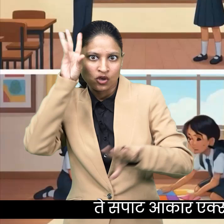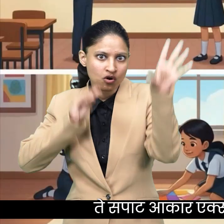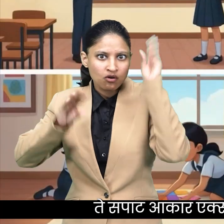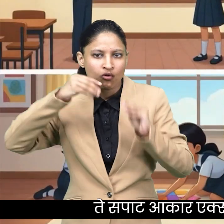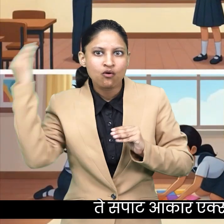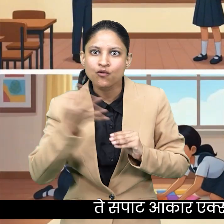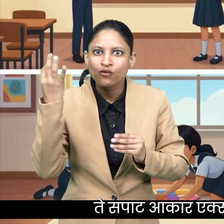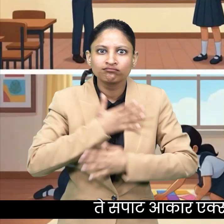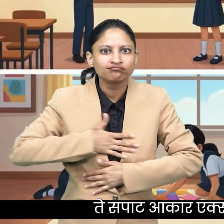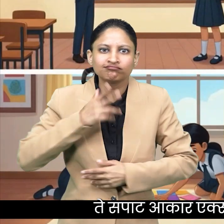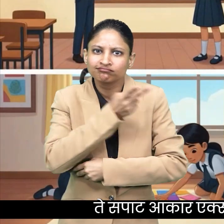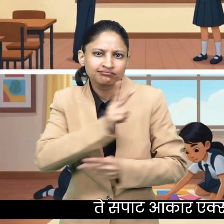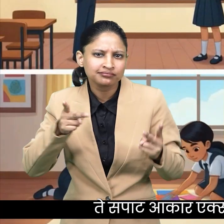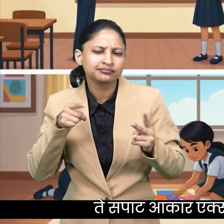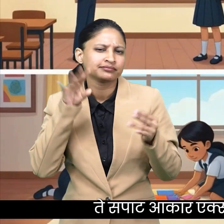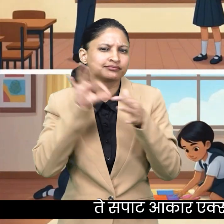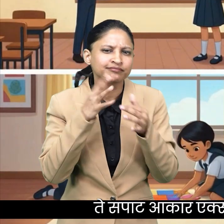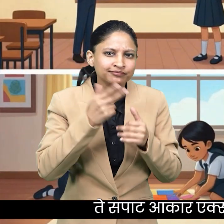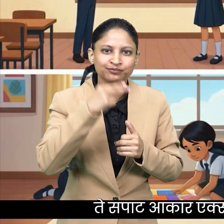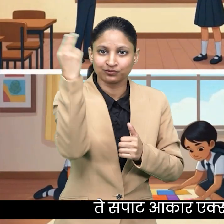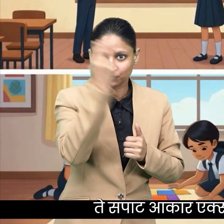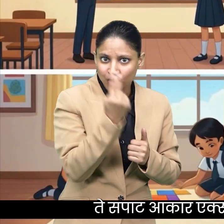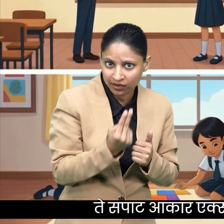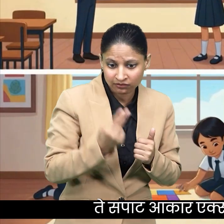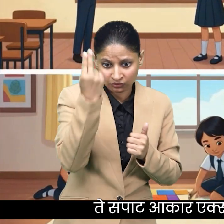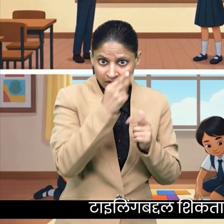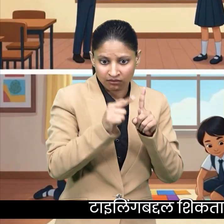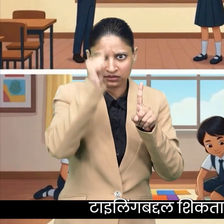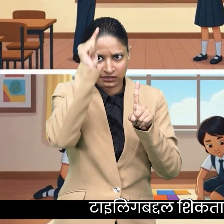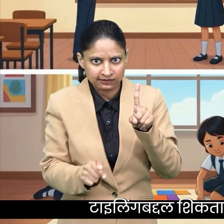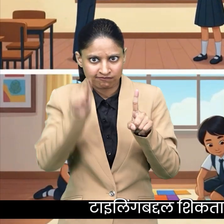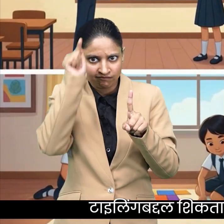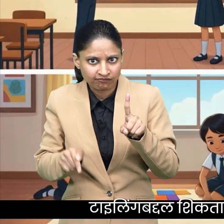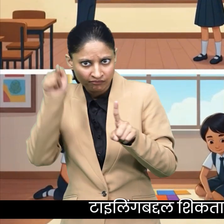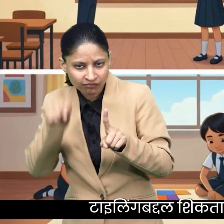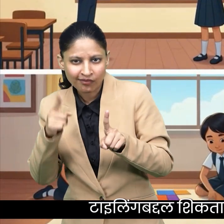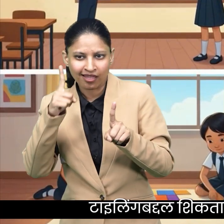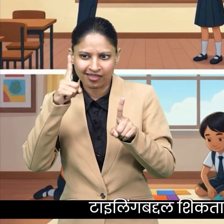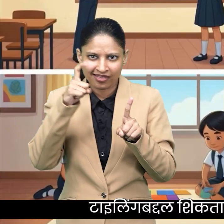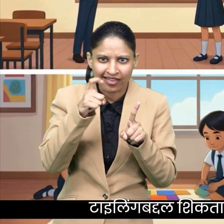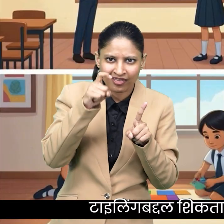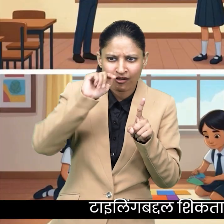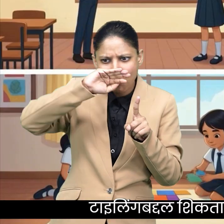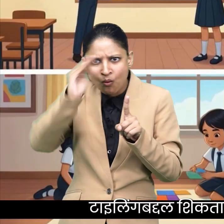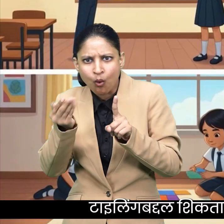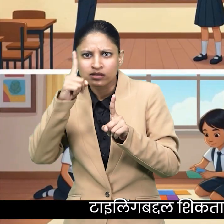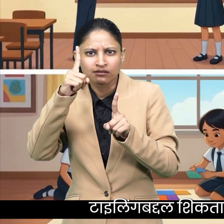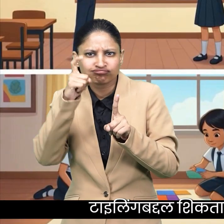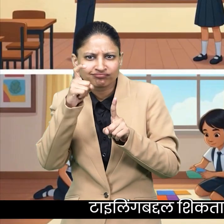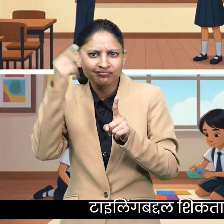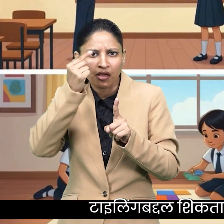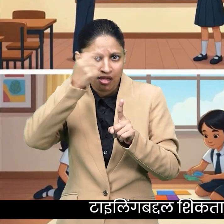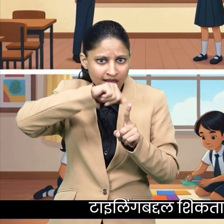ते सपाट आकार एक्सप्लोर करतात, सरळ आणि वक्र रेषा काढतात, टायलिंग बद्दल शिकतात आणि खऱ्या